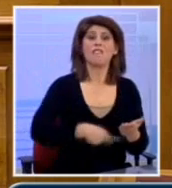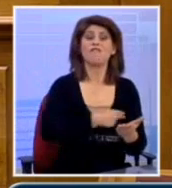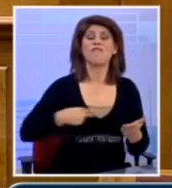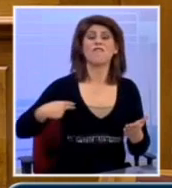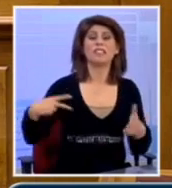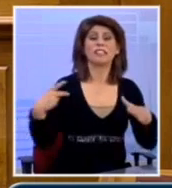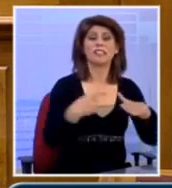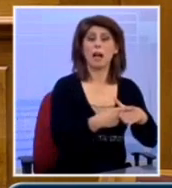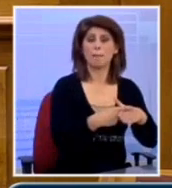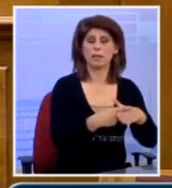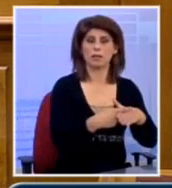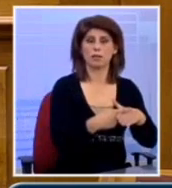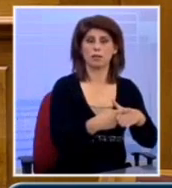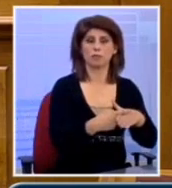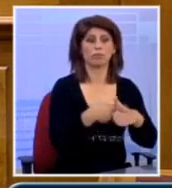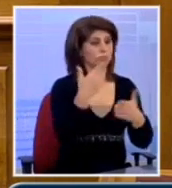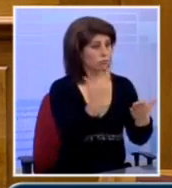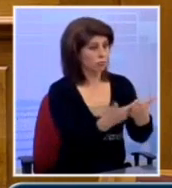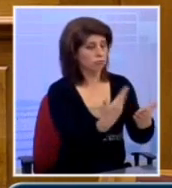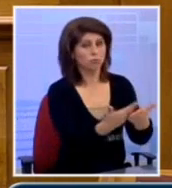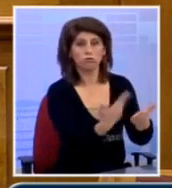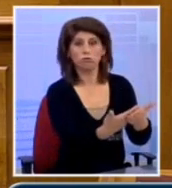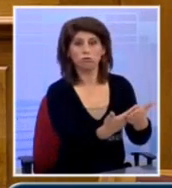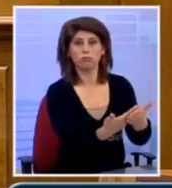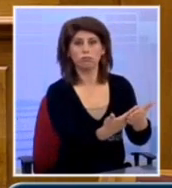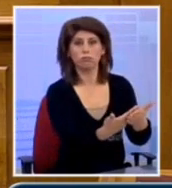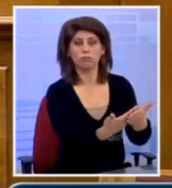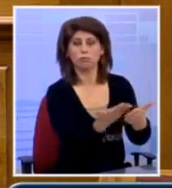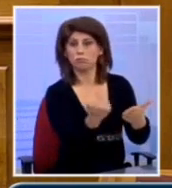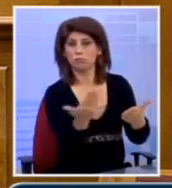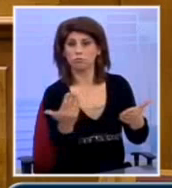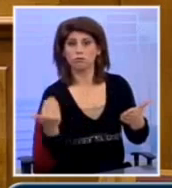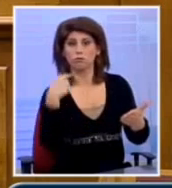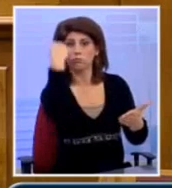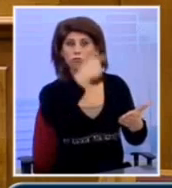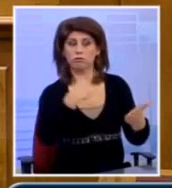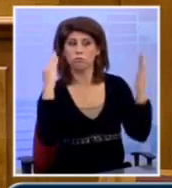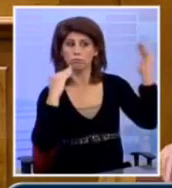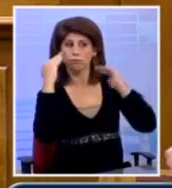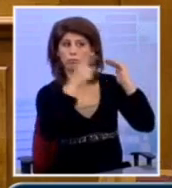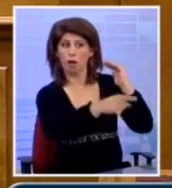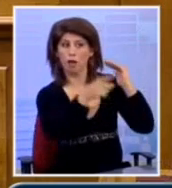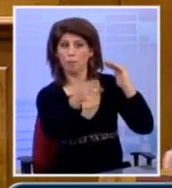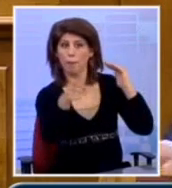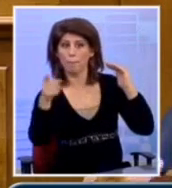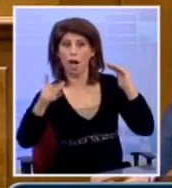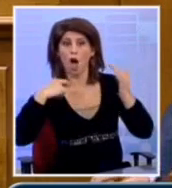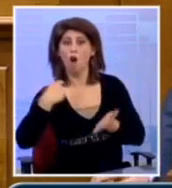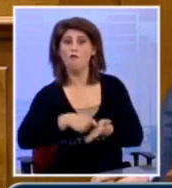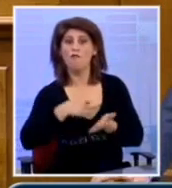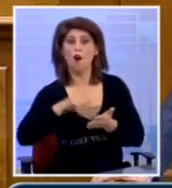τράπεζες για την παροχή στοιχείων για πρόσωπα ύποπτα για φοροδιαφυγή?